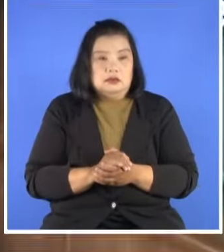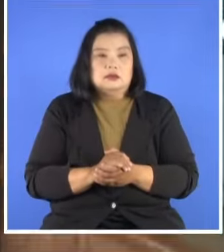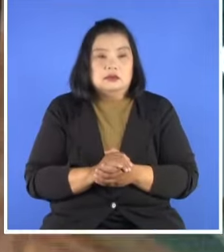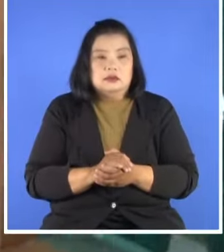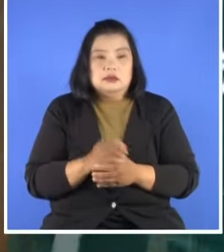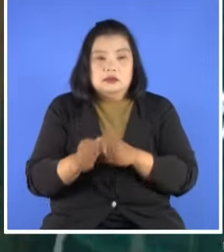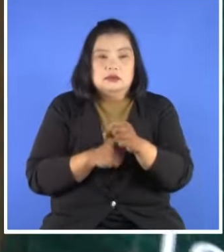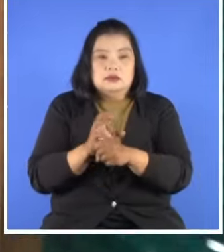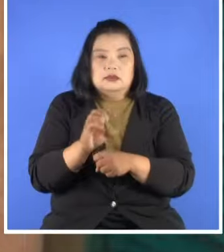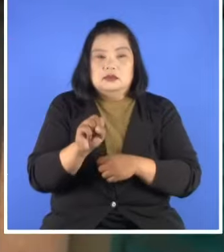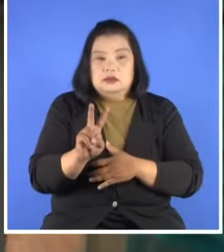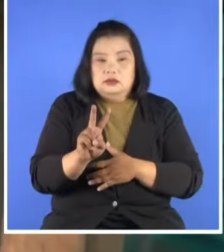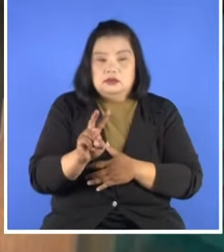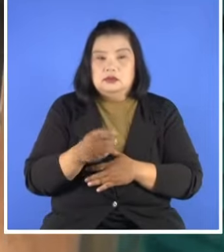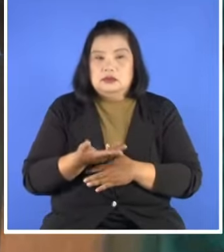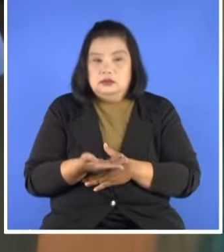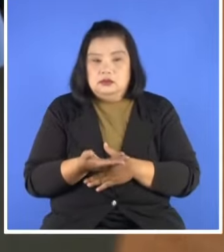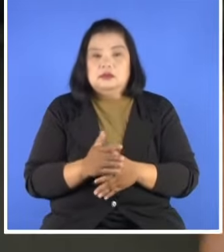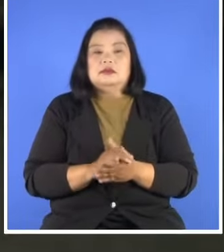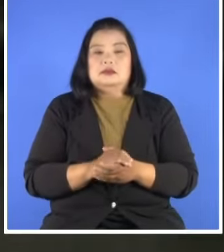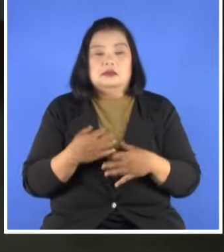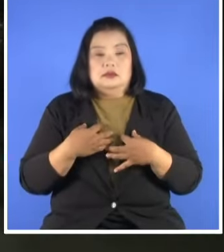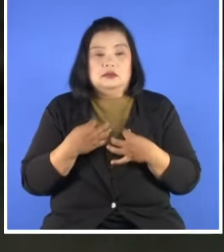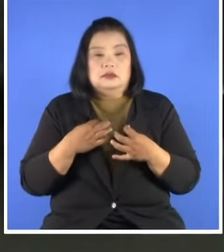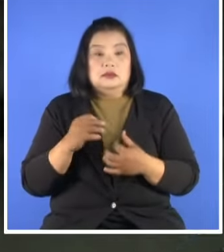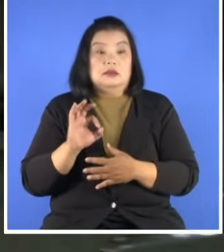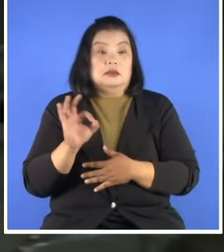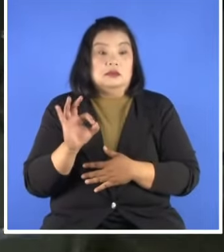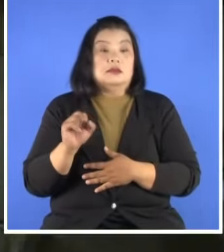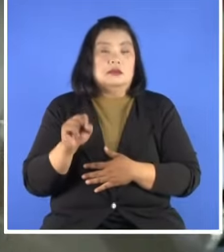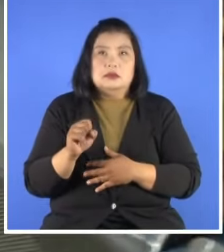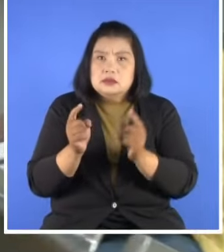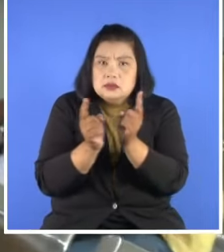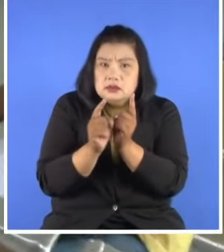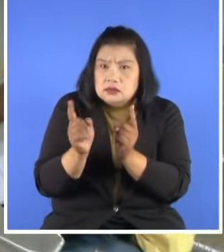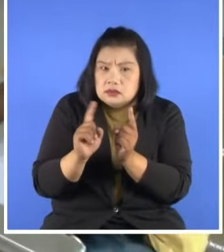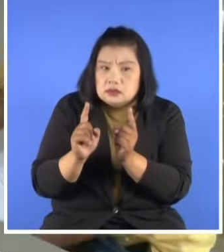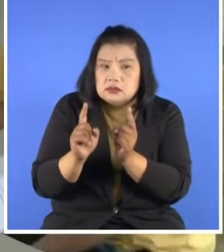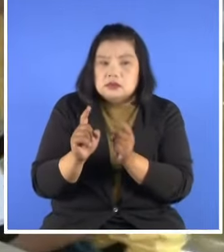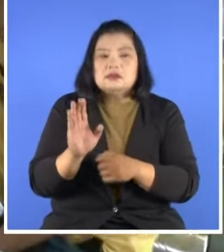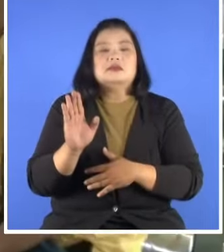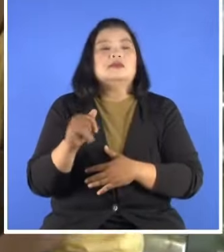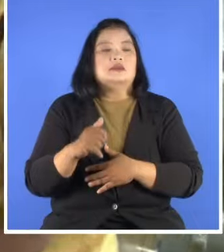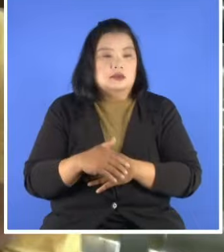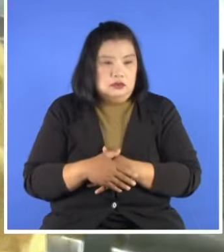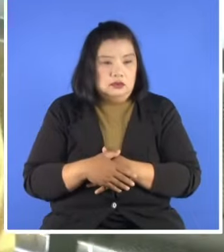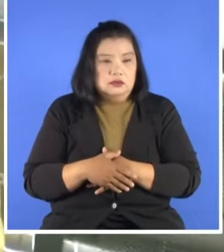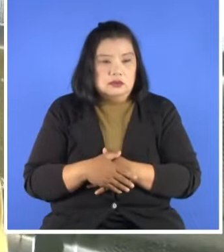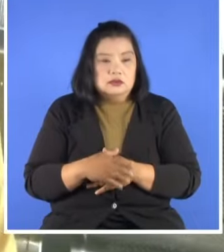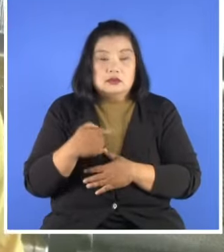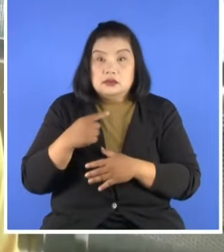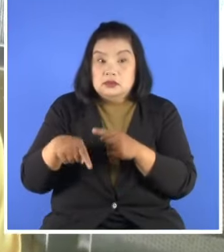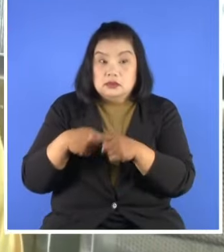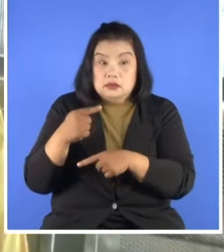อายุ 52ปีนี่ใส่เสื้อีฝ้าเนี่ยนะครับไปเจอที่ไหนฮะไปเจอในระหว่างที่บังเนี่ยเดินทางไป